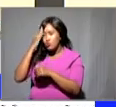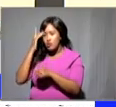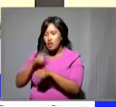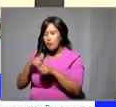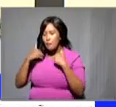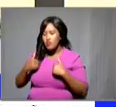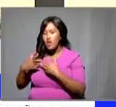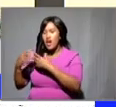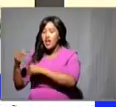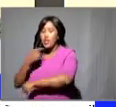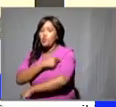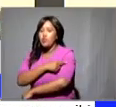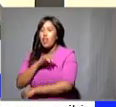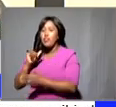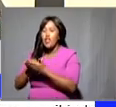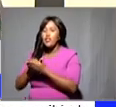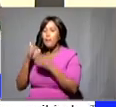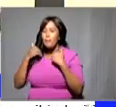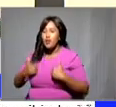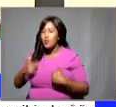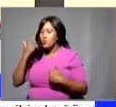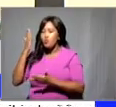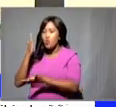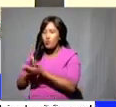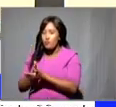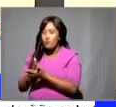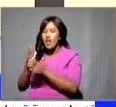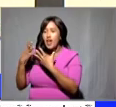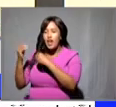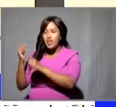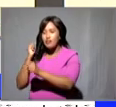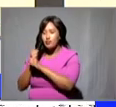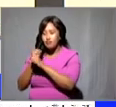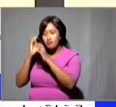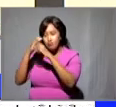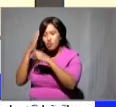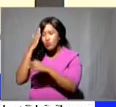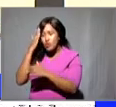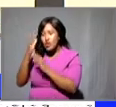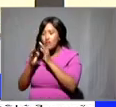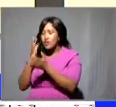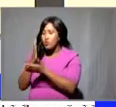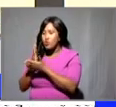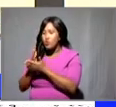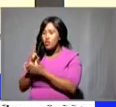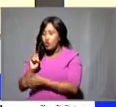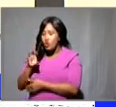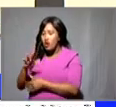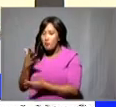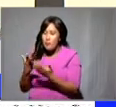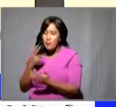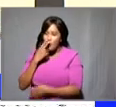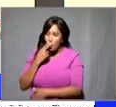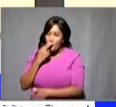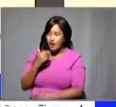wina symptoms nigatha tugathi ugate ugeku testing nigatha tukamenya ka kweli ni COVID-19 unayo ka ni corona